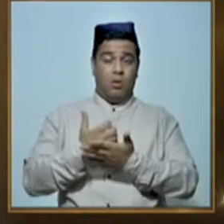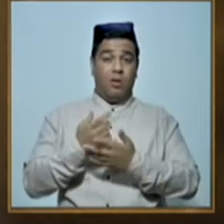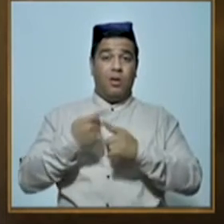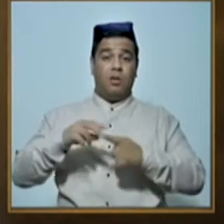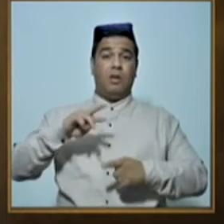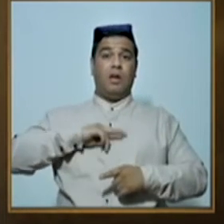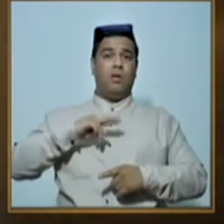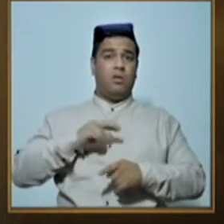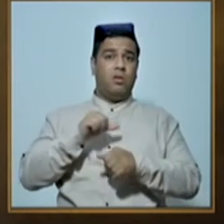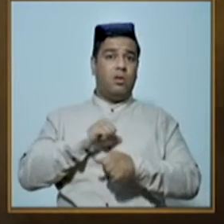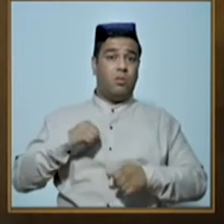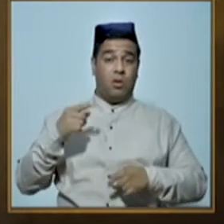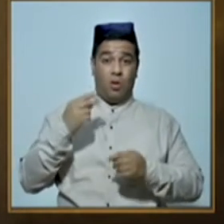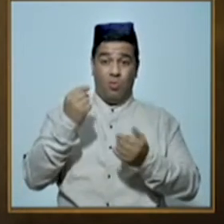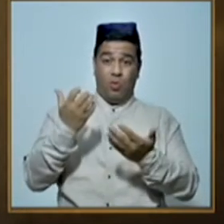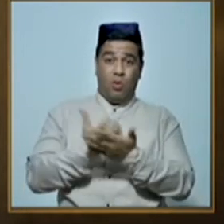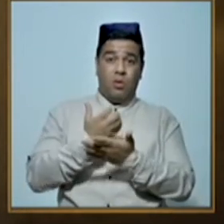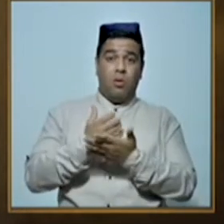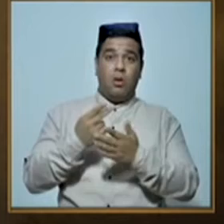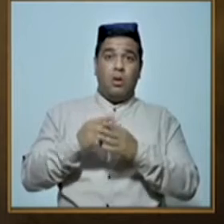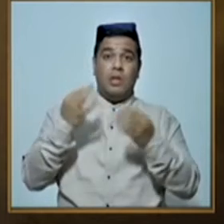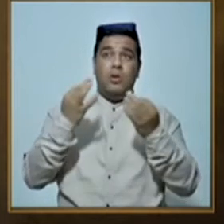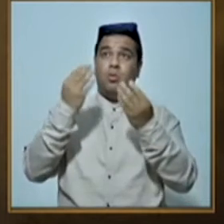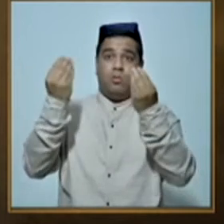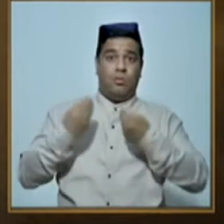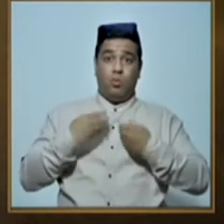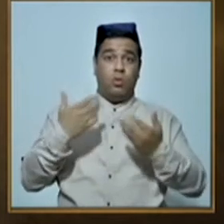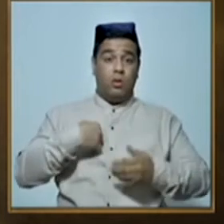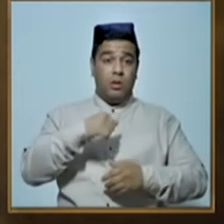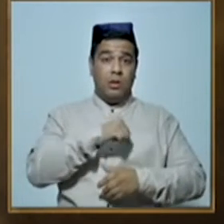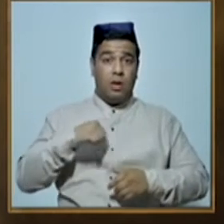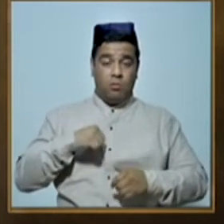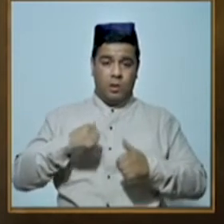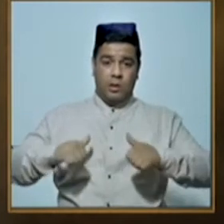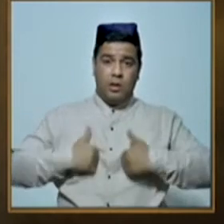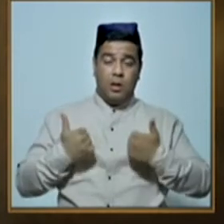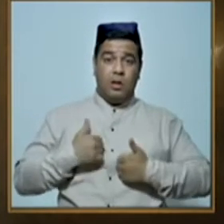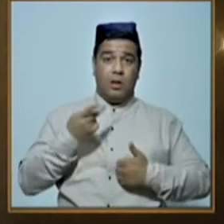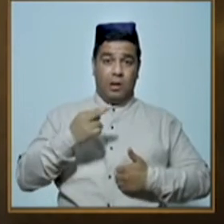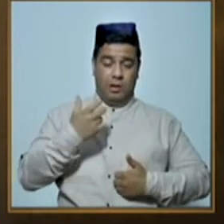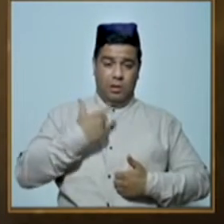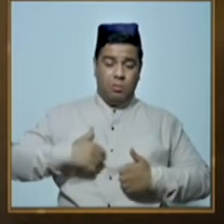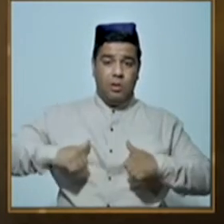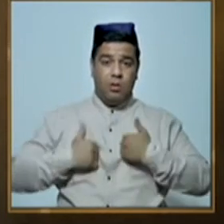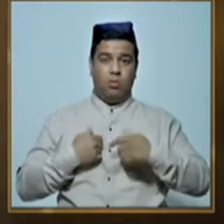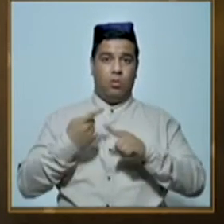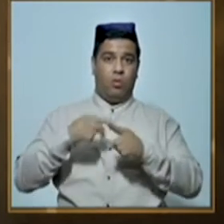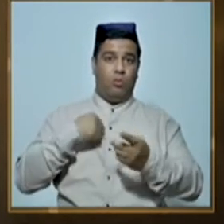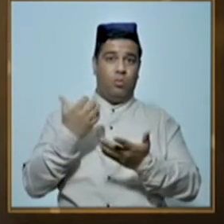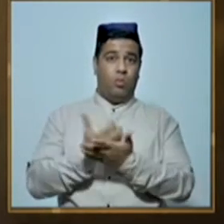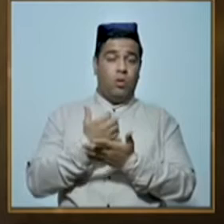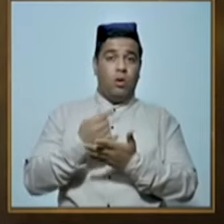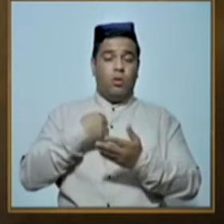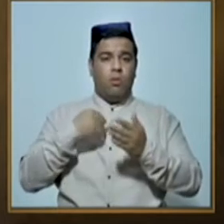noktası. Molunu dedi, bunge menge birilişi özümde bar ilim tüfeyli oldu. Ben mal toplaş ilimini